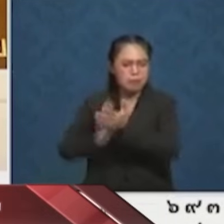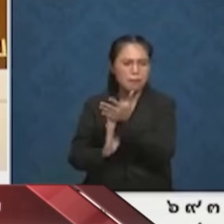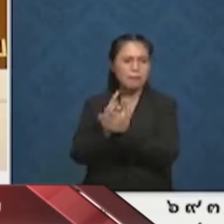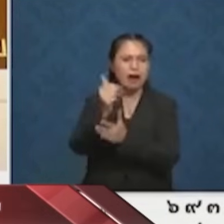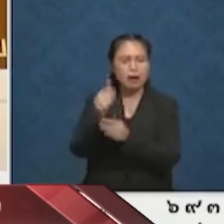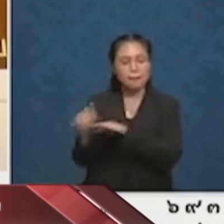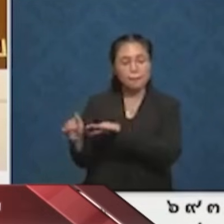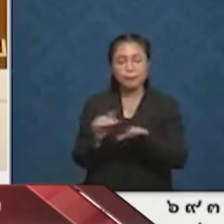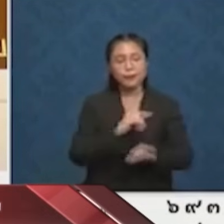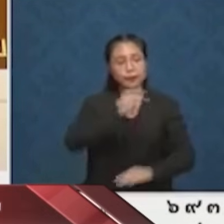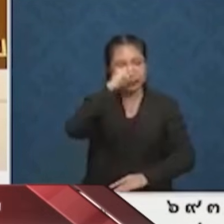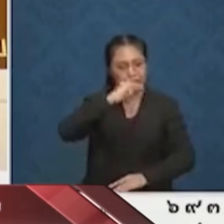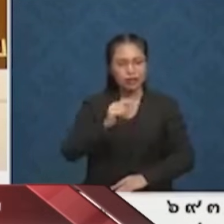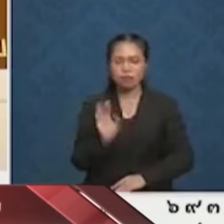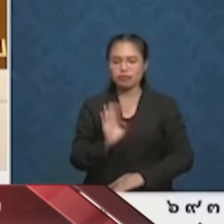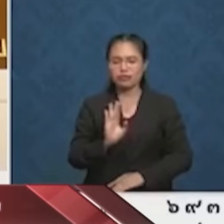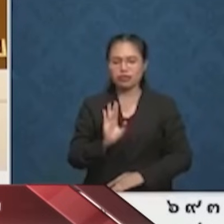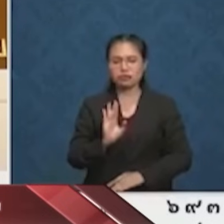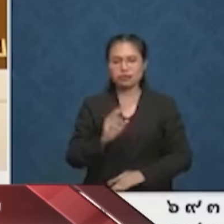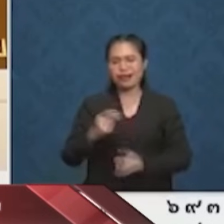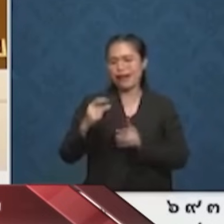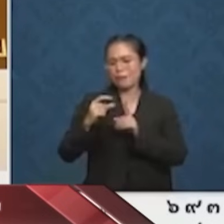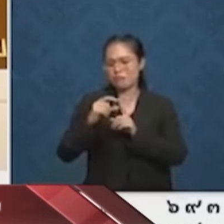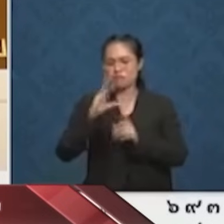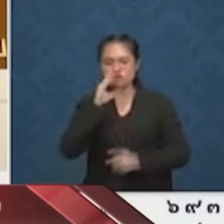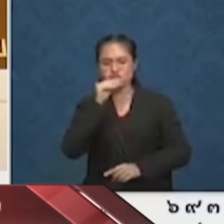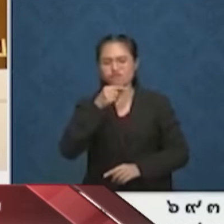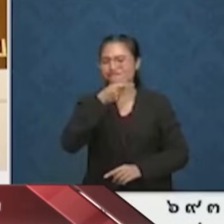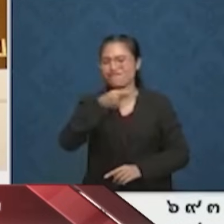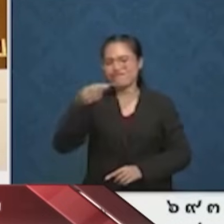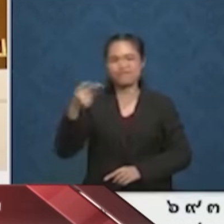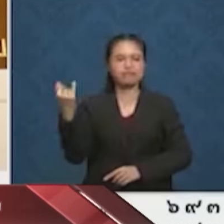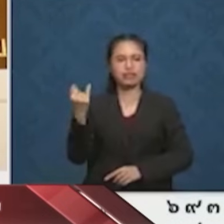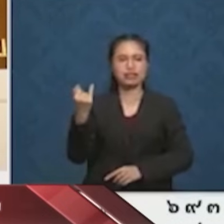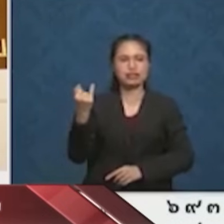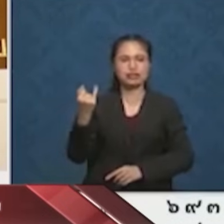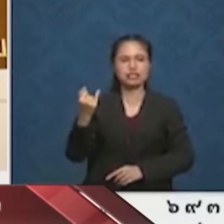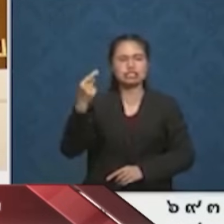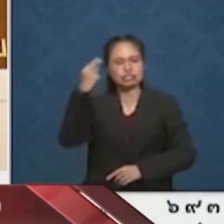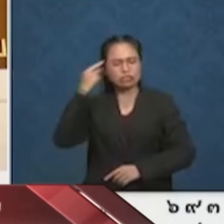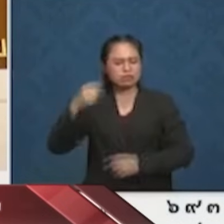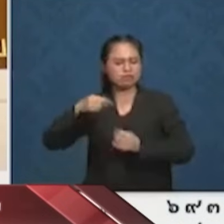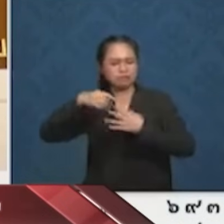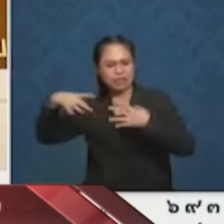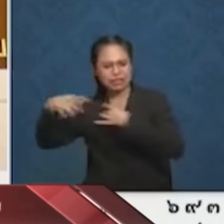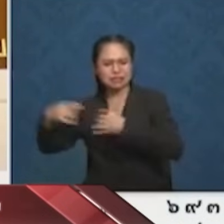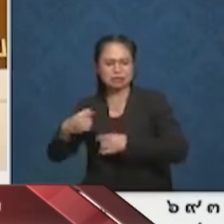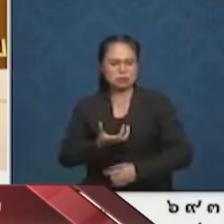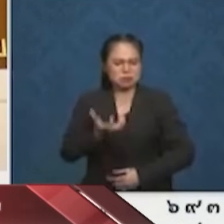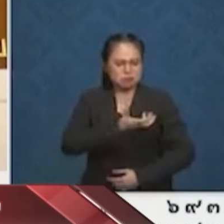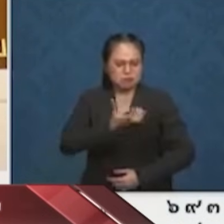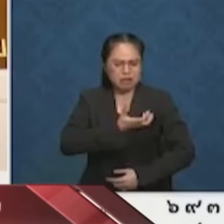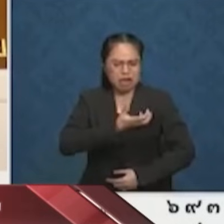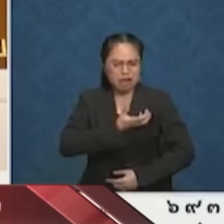วยกันที่ไม่ใช่การสร้างความเกลียดชังไม่อยากให้ฝ่ายแค้นฝ่ายค้านมีเรื่องคับแค้นใ